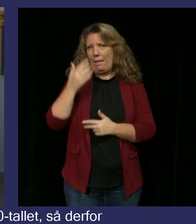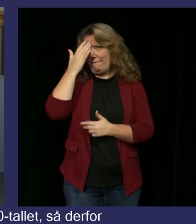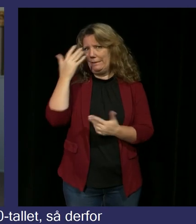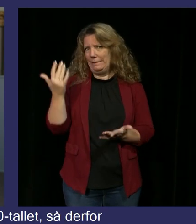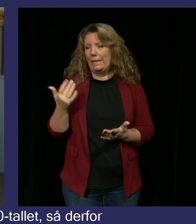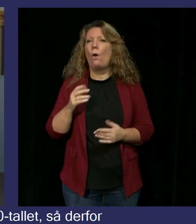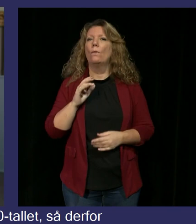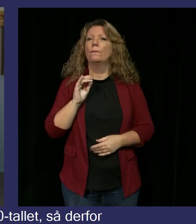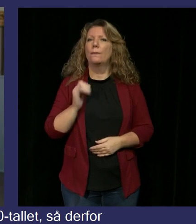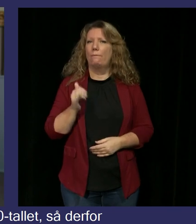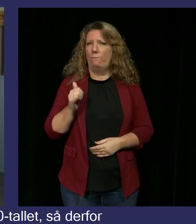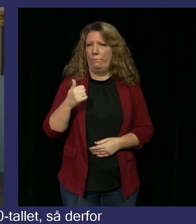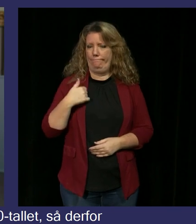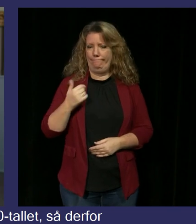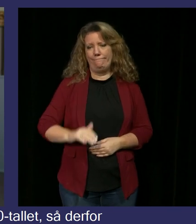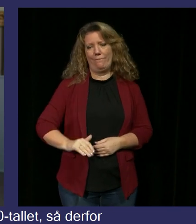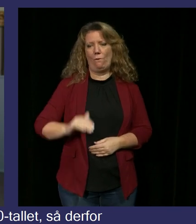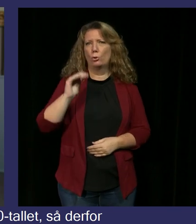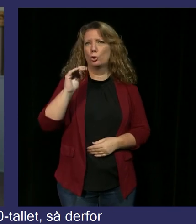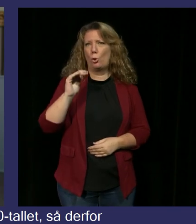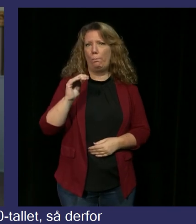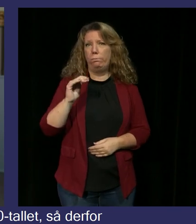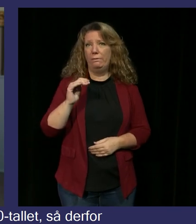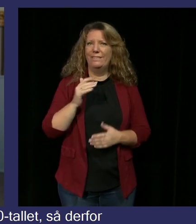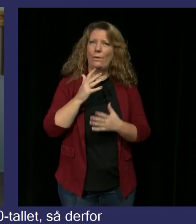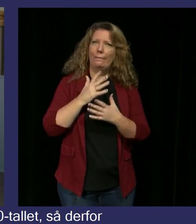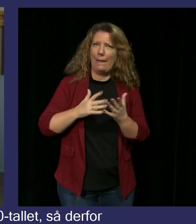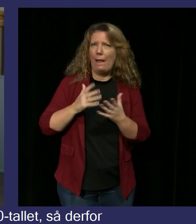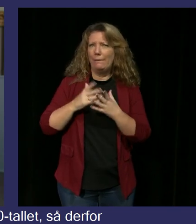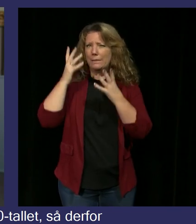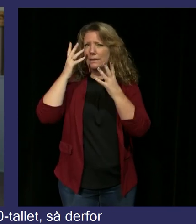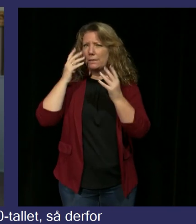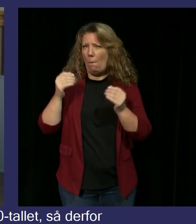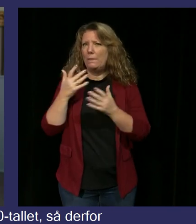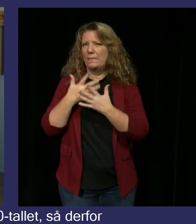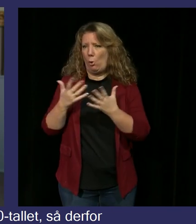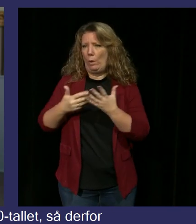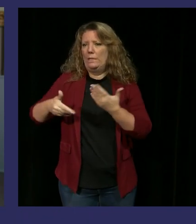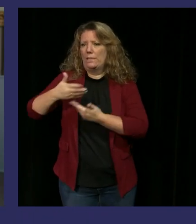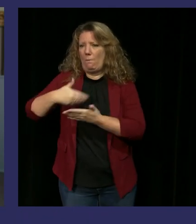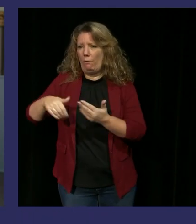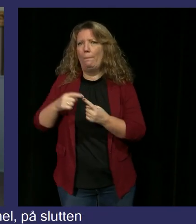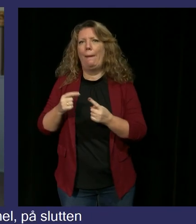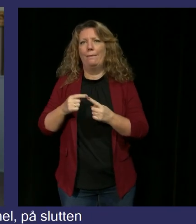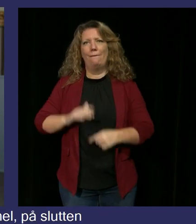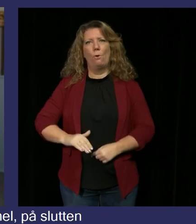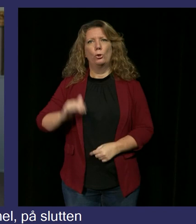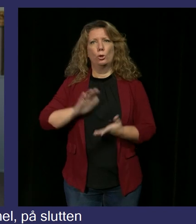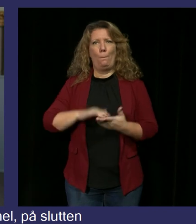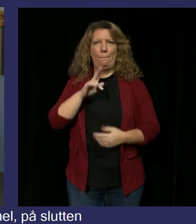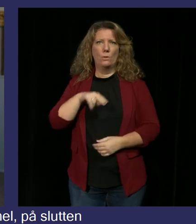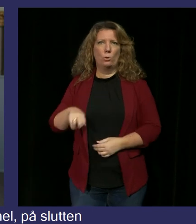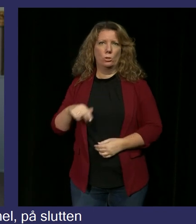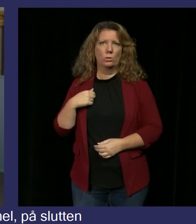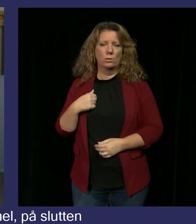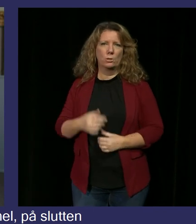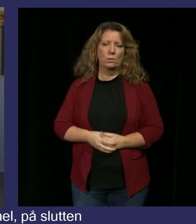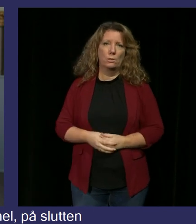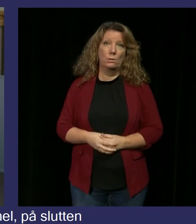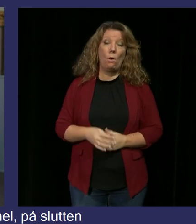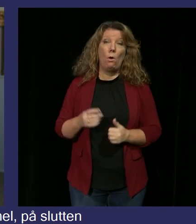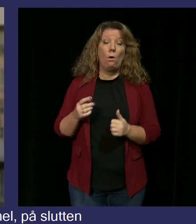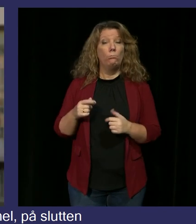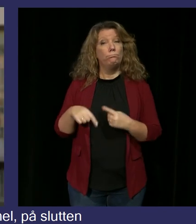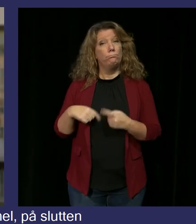opp delvis i et samiskspråklig samfunn med norsk. Og først da